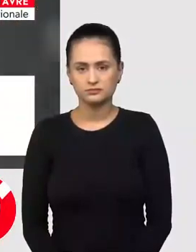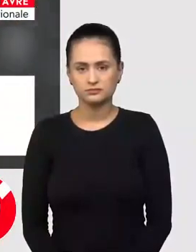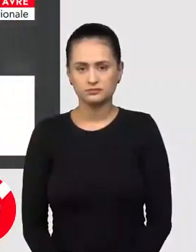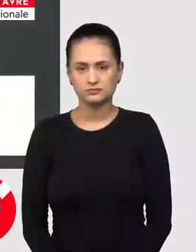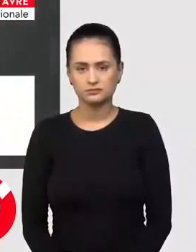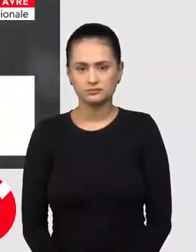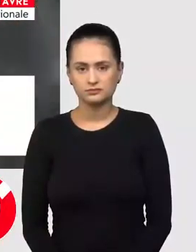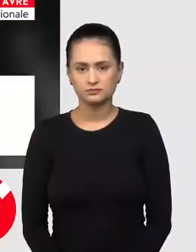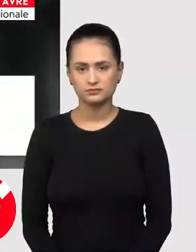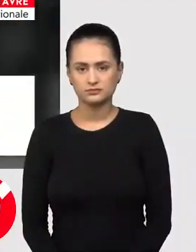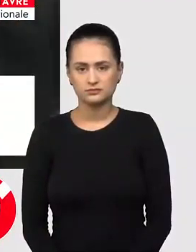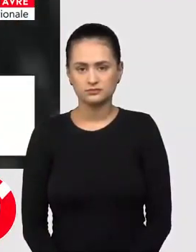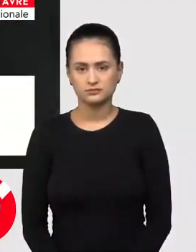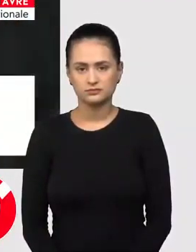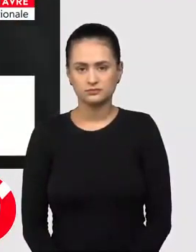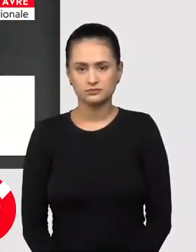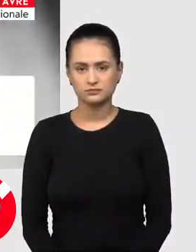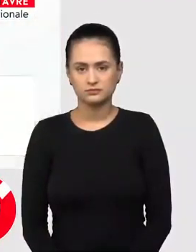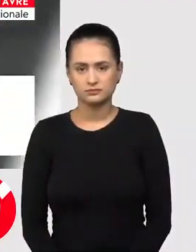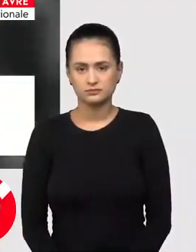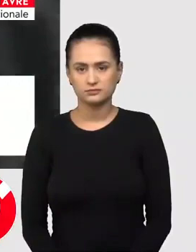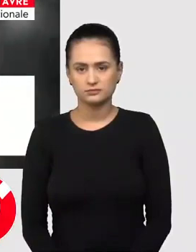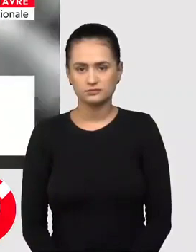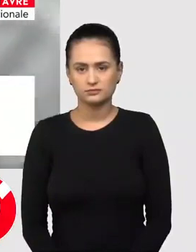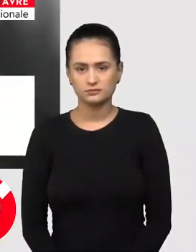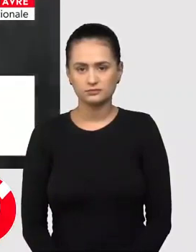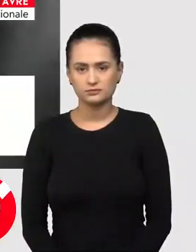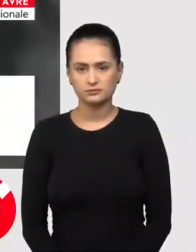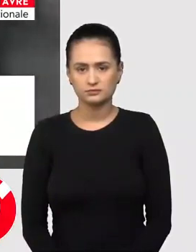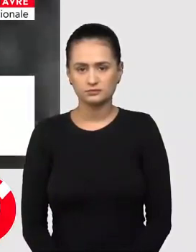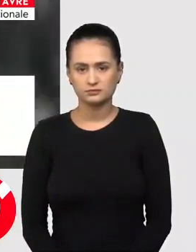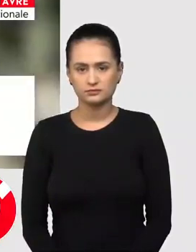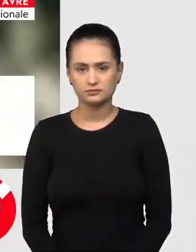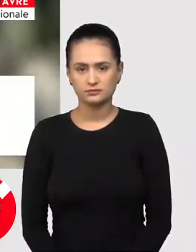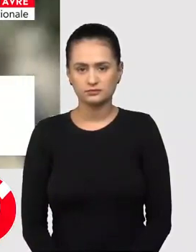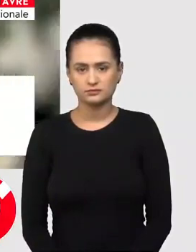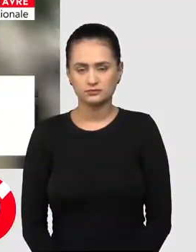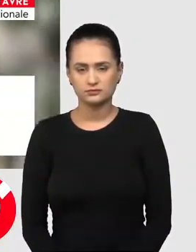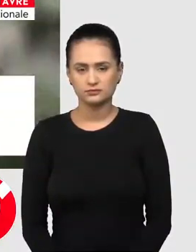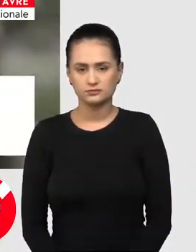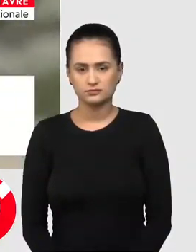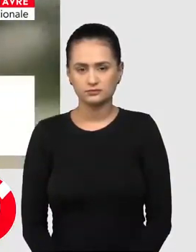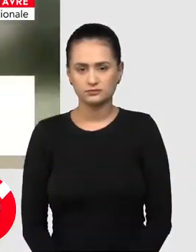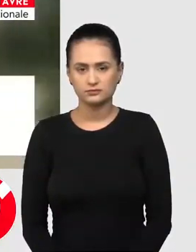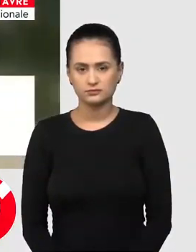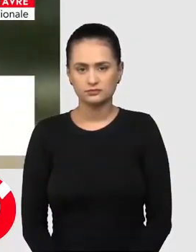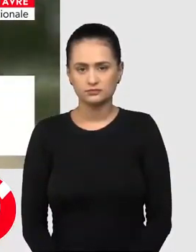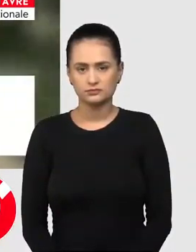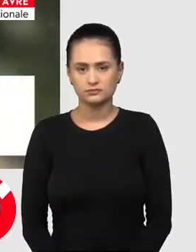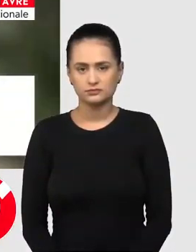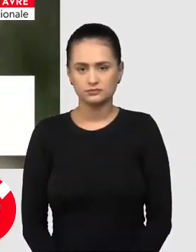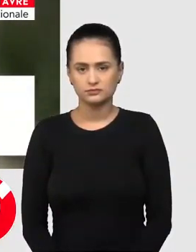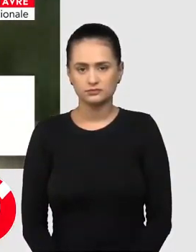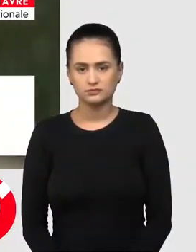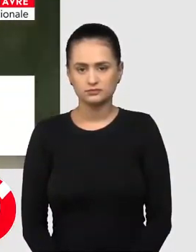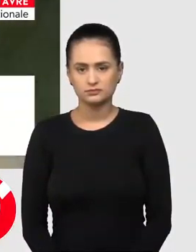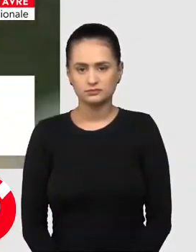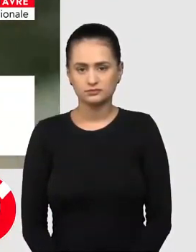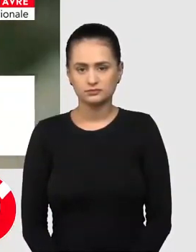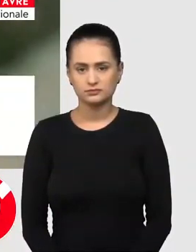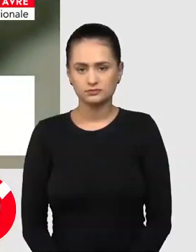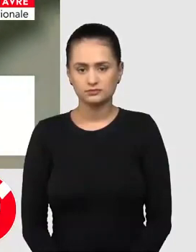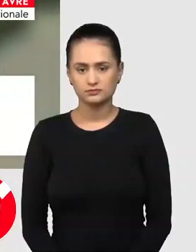Putem vedea, de altfel, în ultimii ani și dacă se va reconfirma în funcția de secretar general și